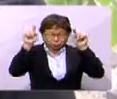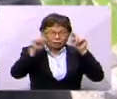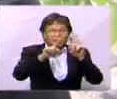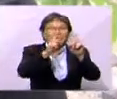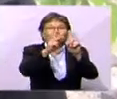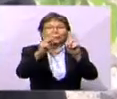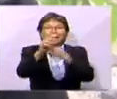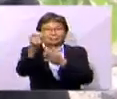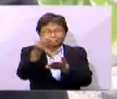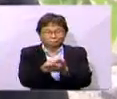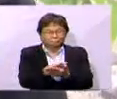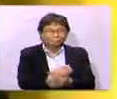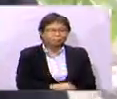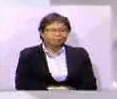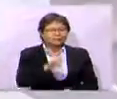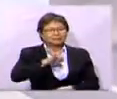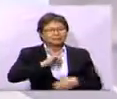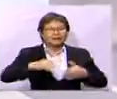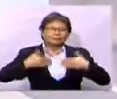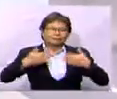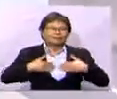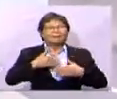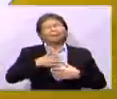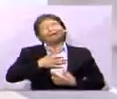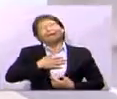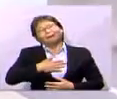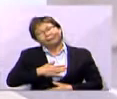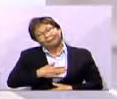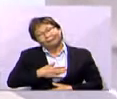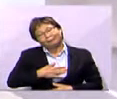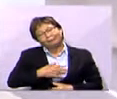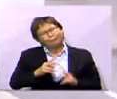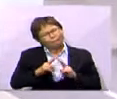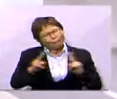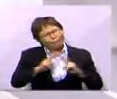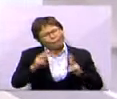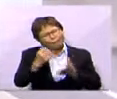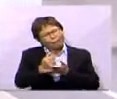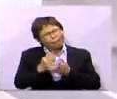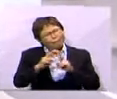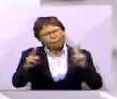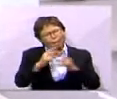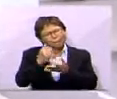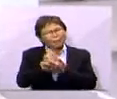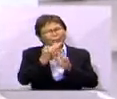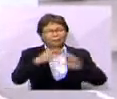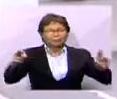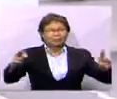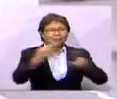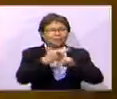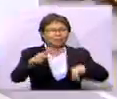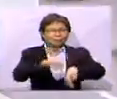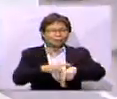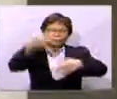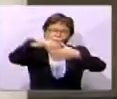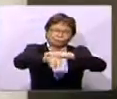So, saya happy lah. Lega lah kerana dia sangat membantu saya untuk menyediakan kelengkapan untuk masuk